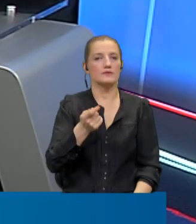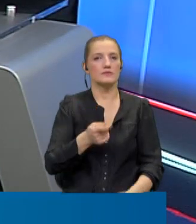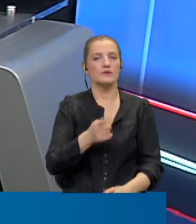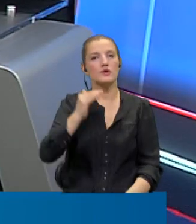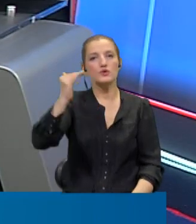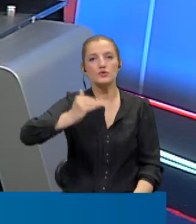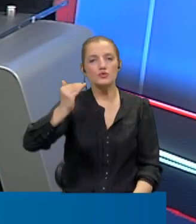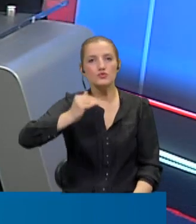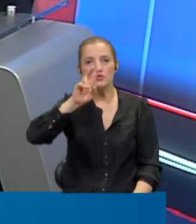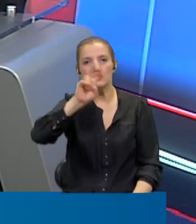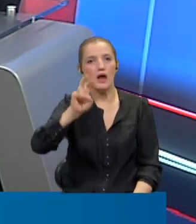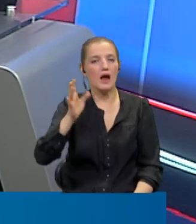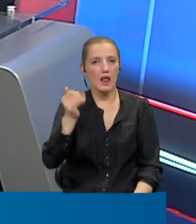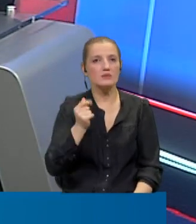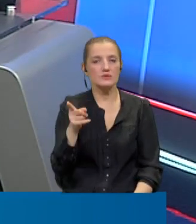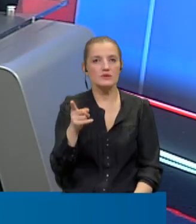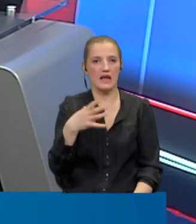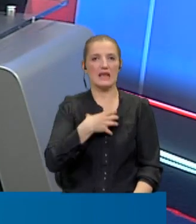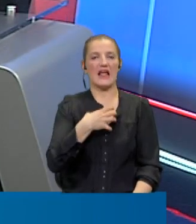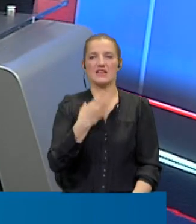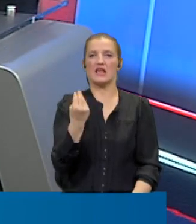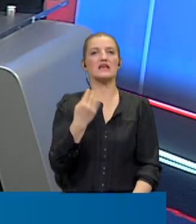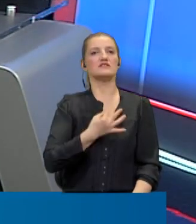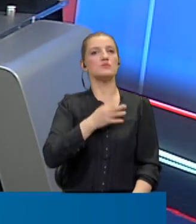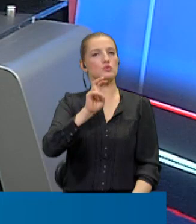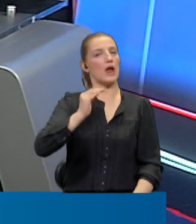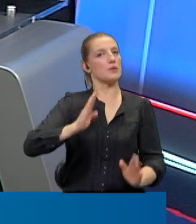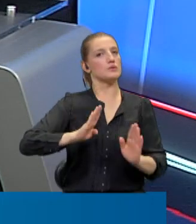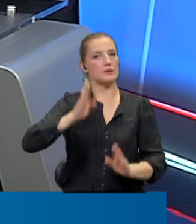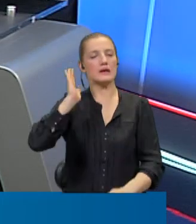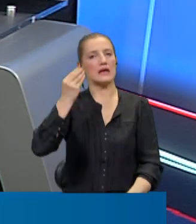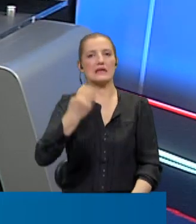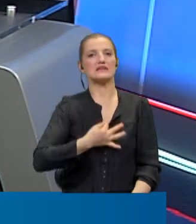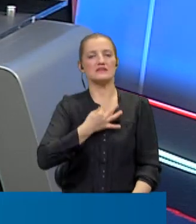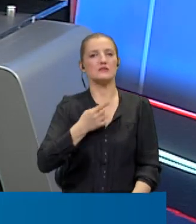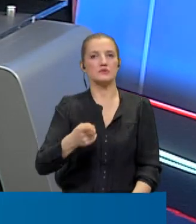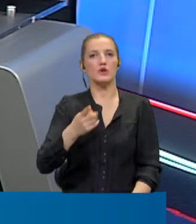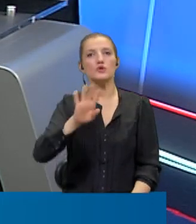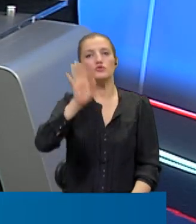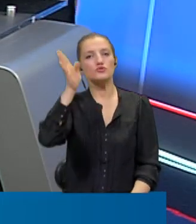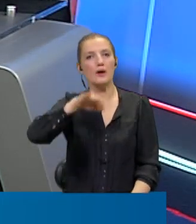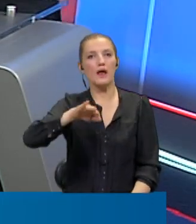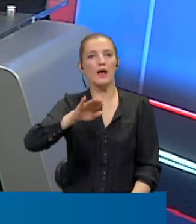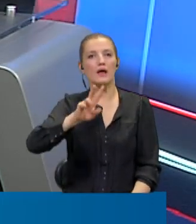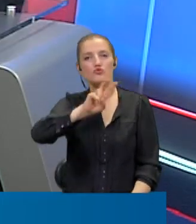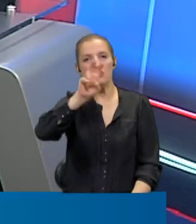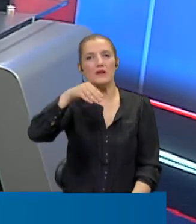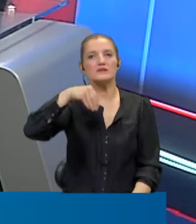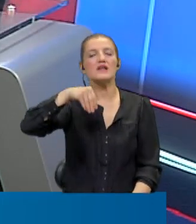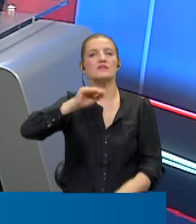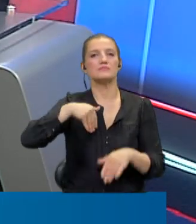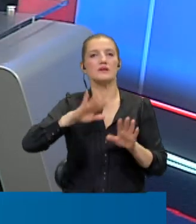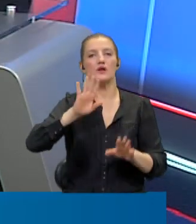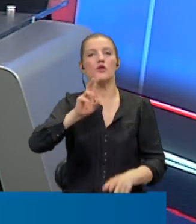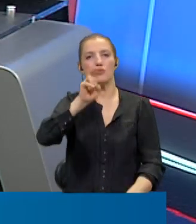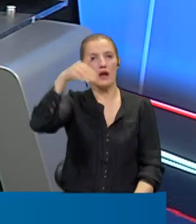Nasıl oldu bir tane almış kendini hissetmiş bir süre dolar yükselince Ama tabii dolar zamanda satamayınca dolar